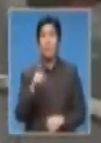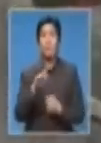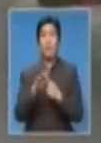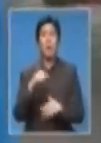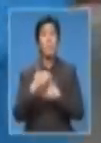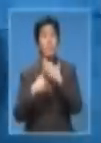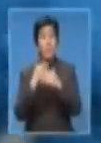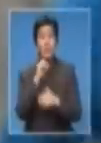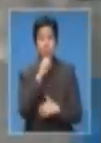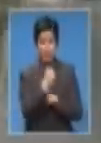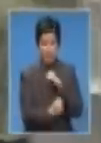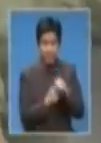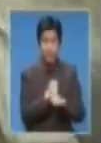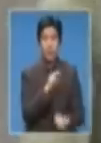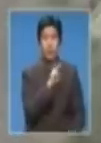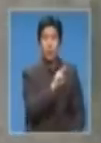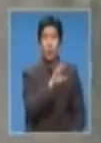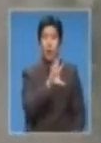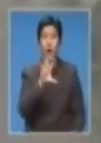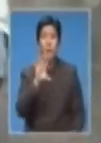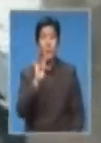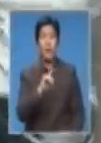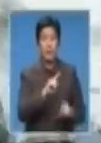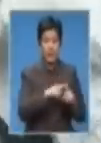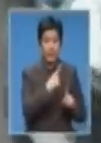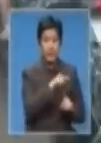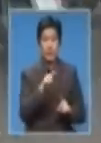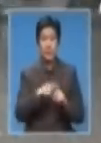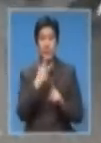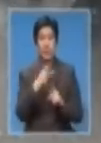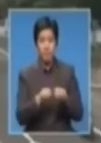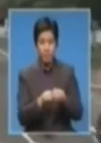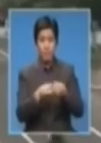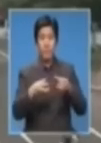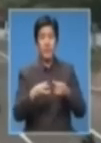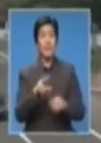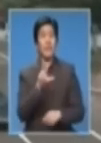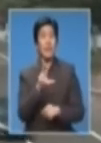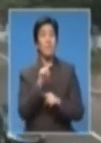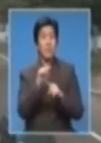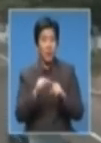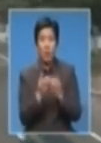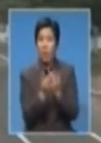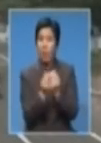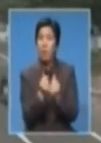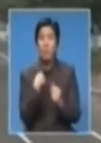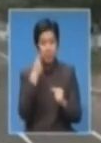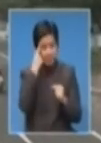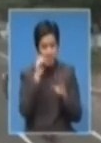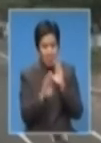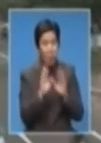แรกปี58นะครับมกราถึงมีนา58เศรษฐกิจไทยขยายตัวร้อยละ3นะครับก็เป็นตัวเลขที่เราประมาณการ